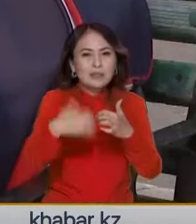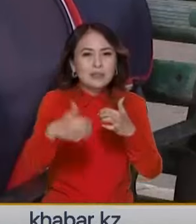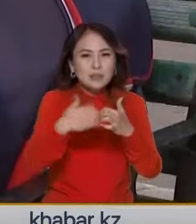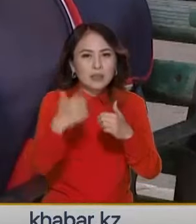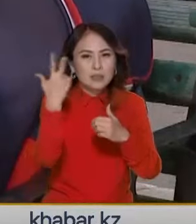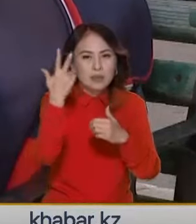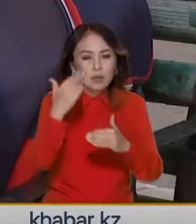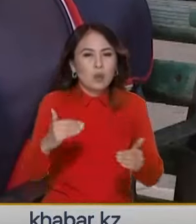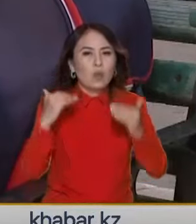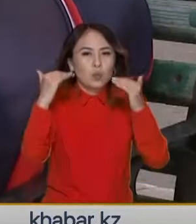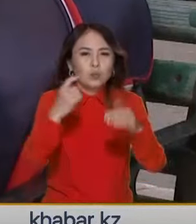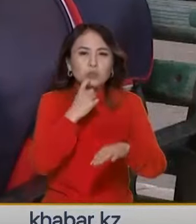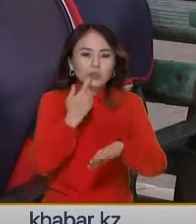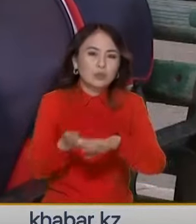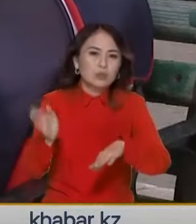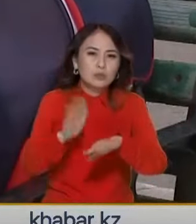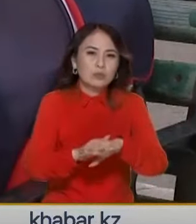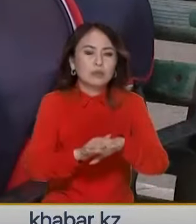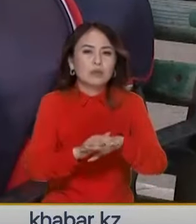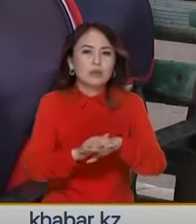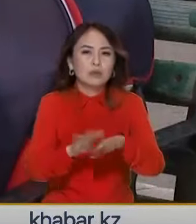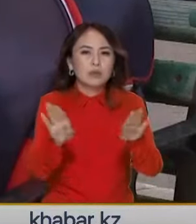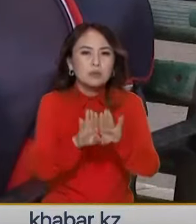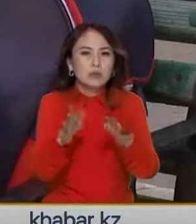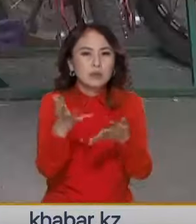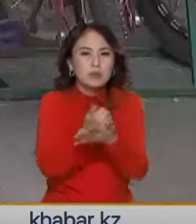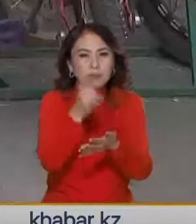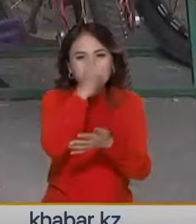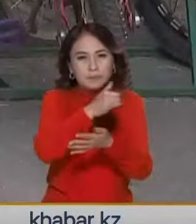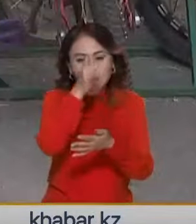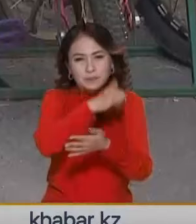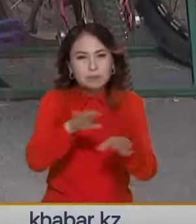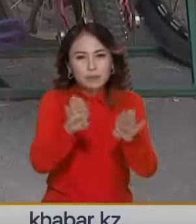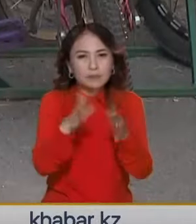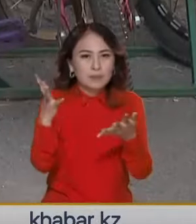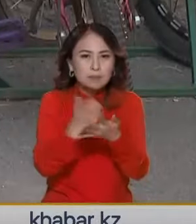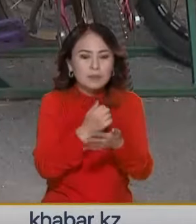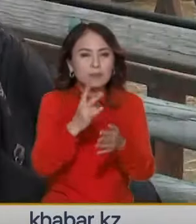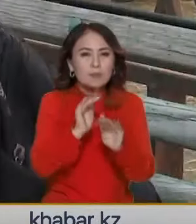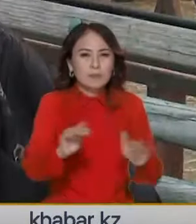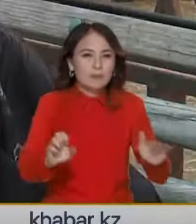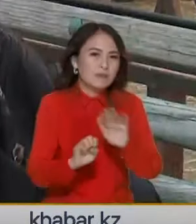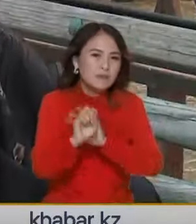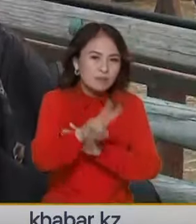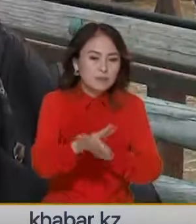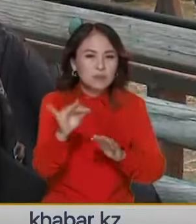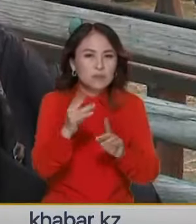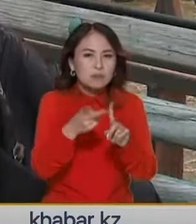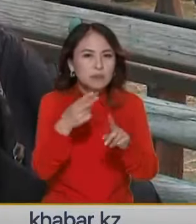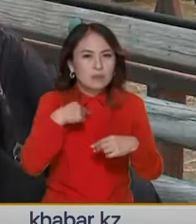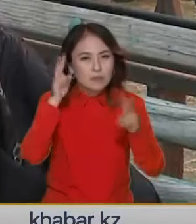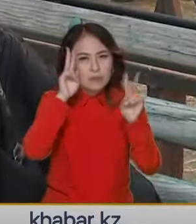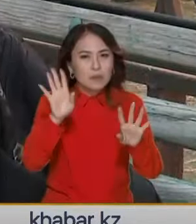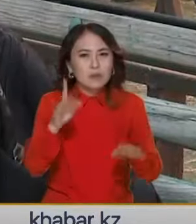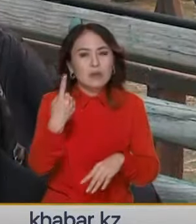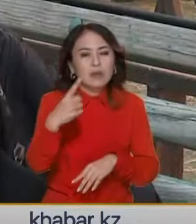үшінші кезеңге қиында, бірақ оны өте алмай жатырмын әлі. Заттарды табып үйден қашып кету. Екінші акта мен білмеймін, мен